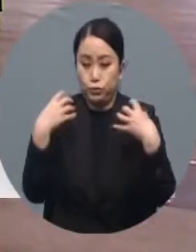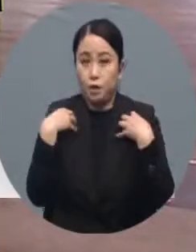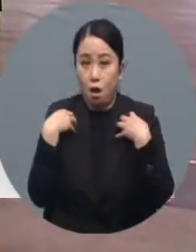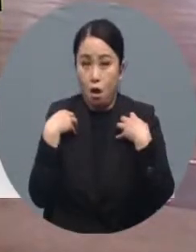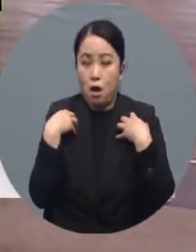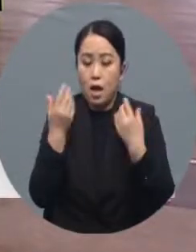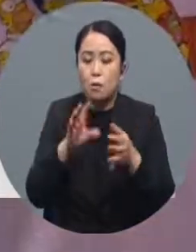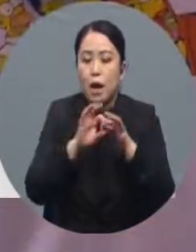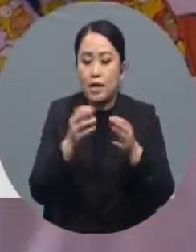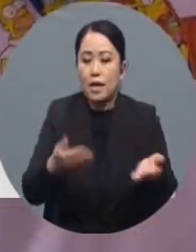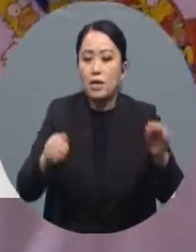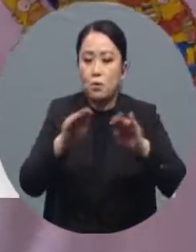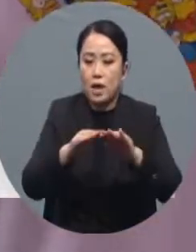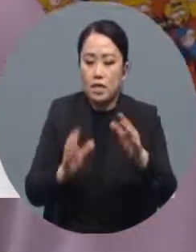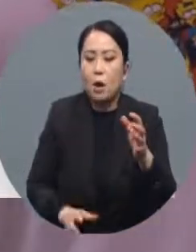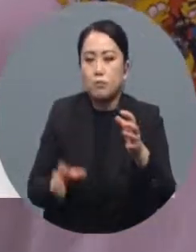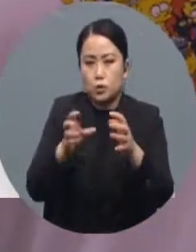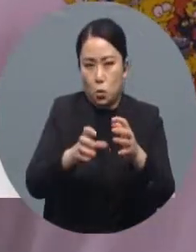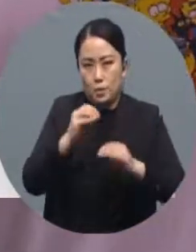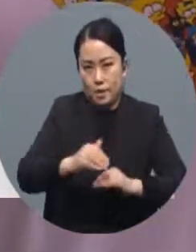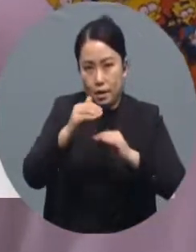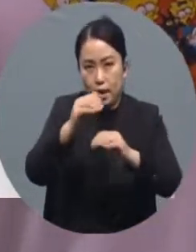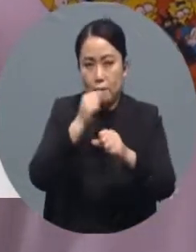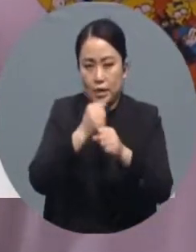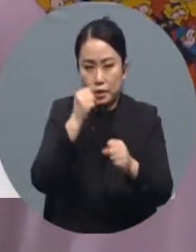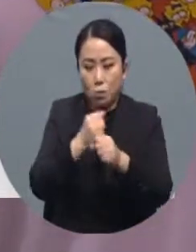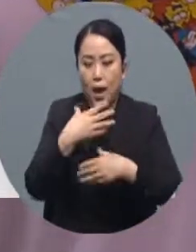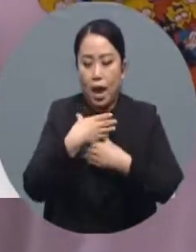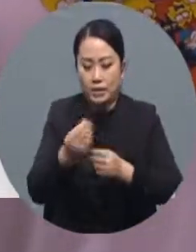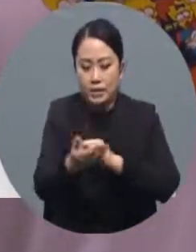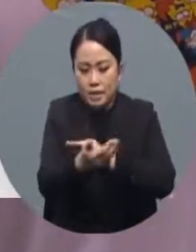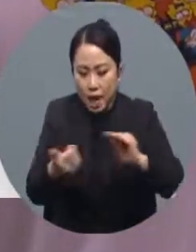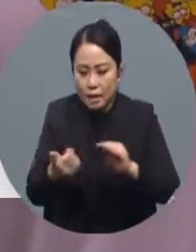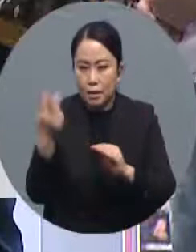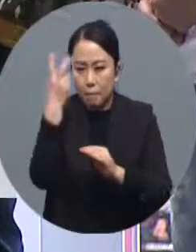협조 체계를 갖추고 안전 사전 대비를 할 예정입니다.